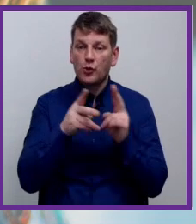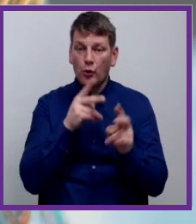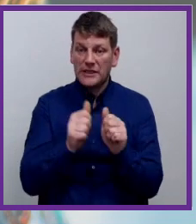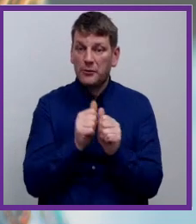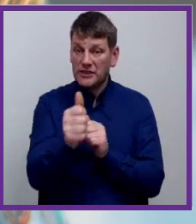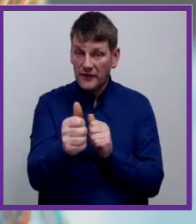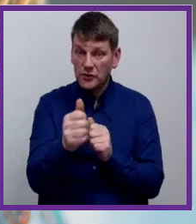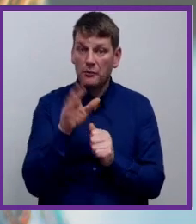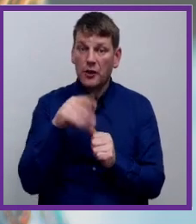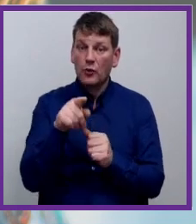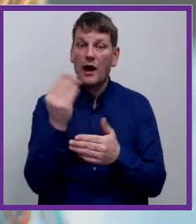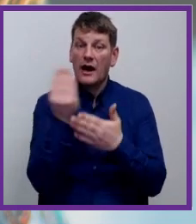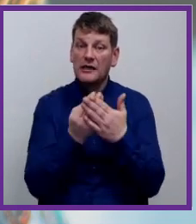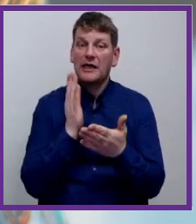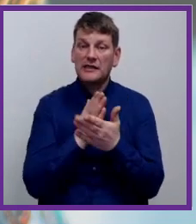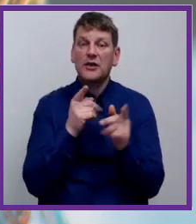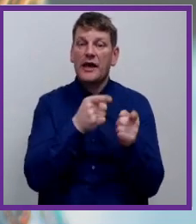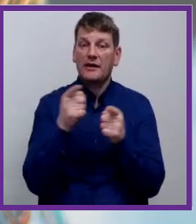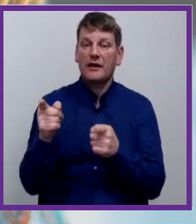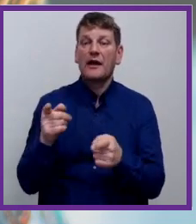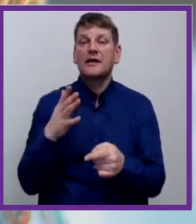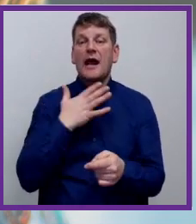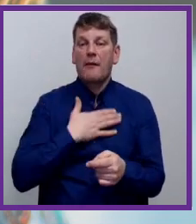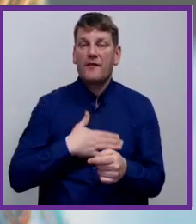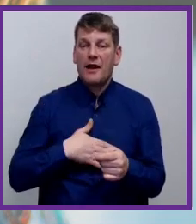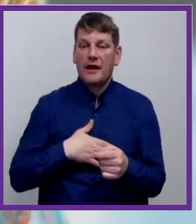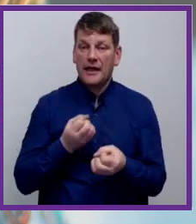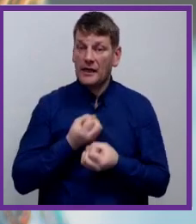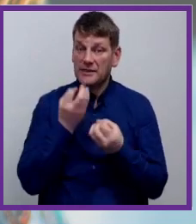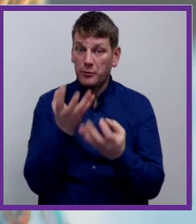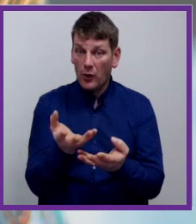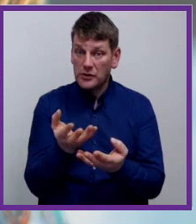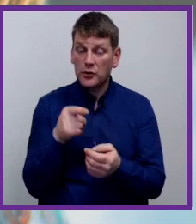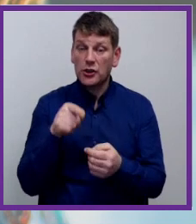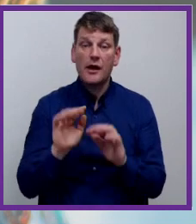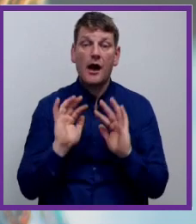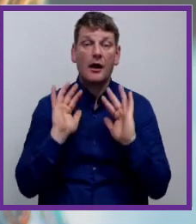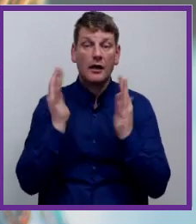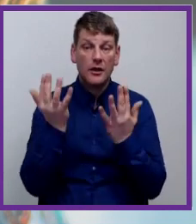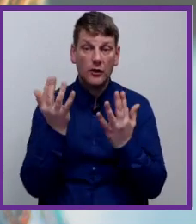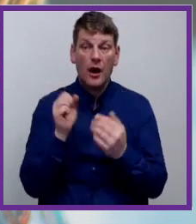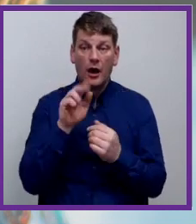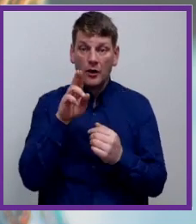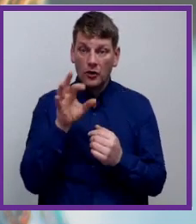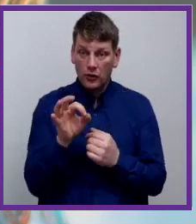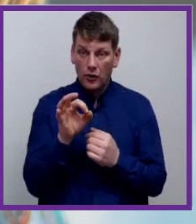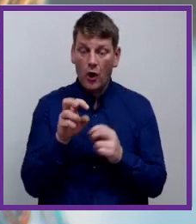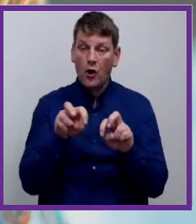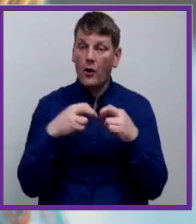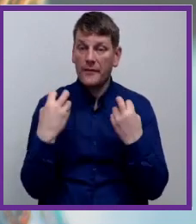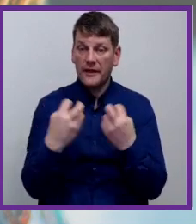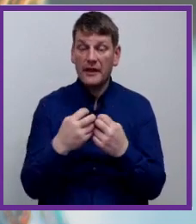ka glaznesot ienaidniekam labvēlīga izpausme. Un šajā gadījumā ANO